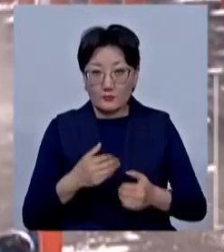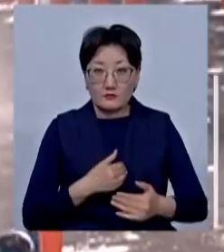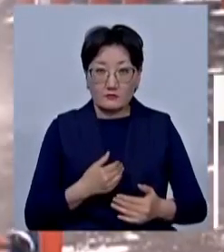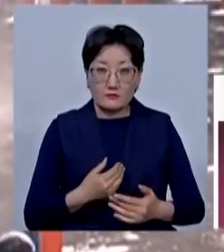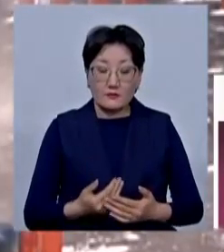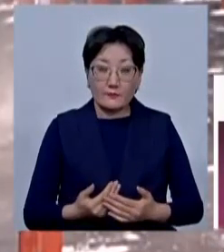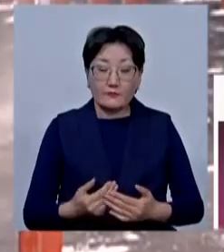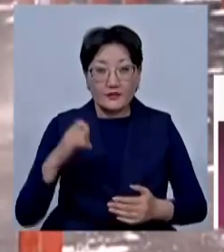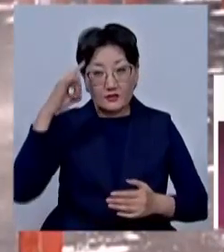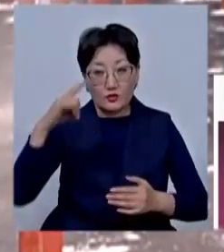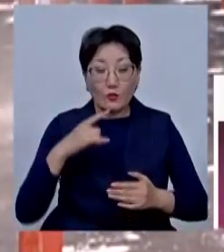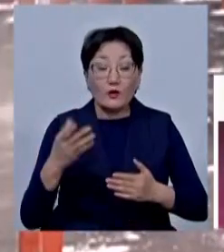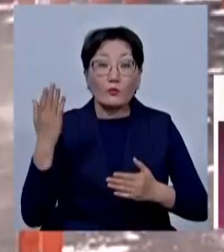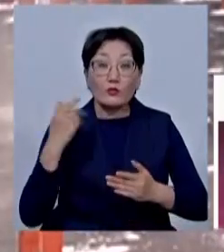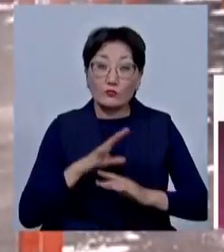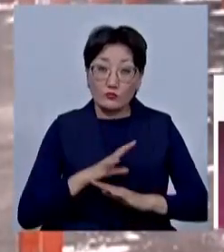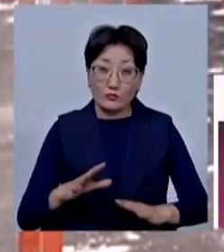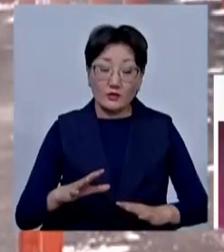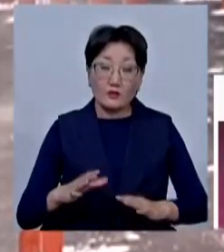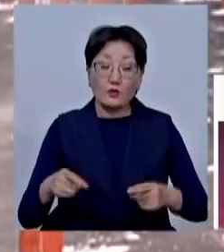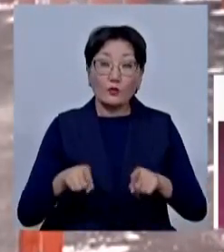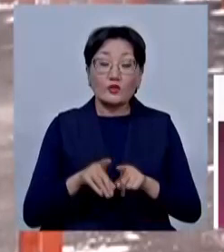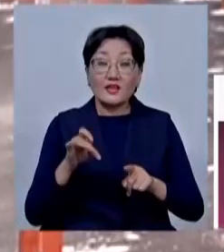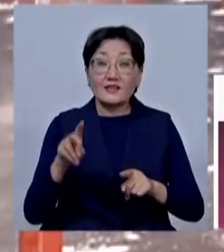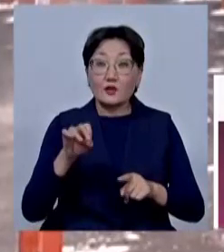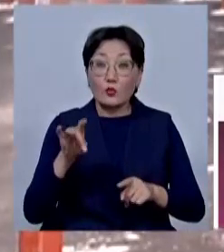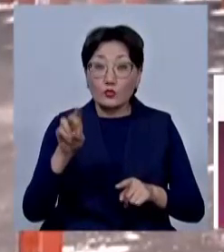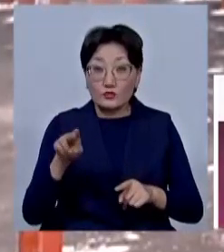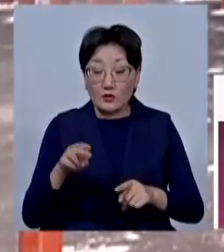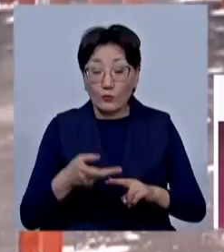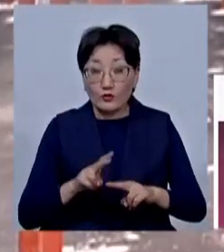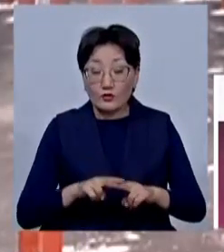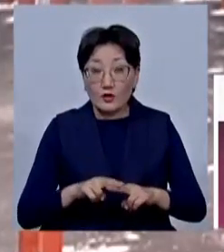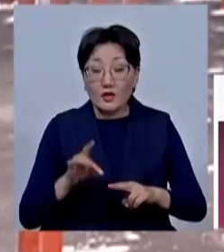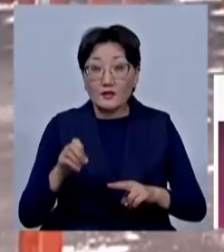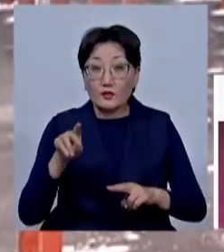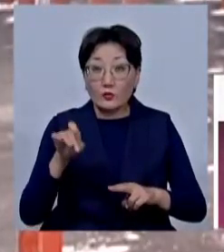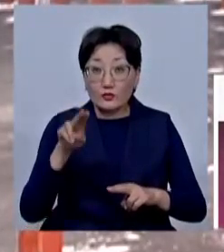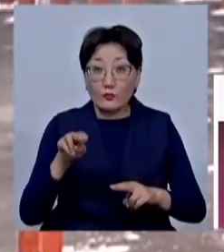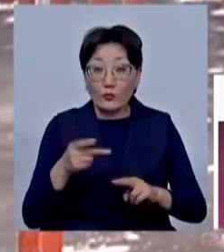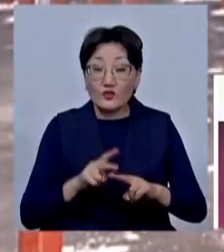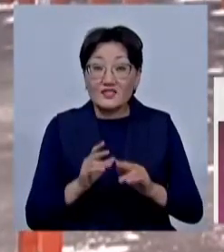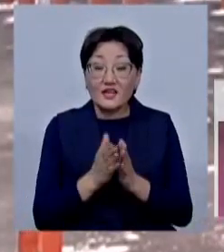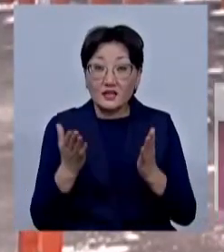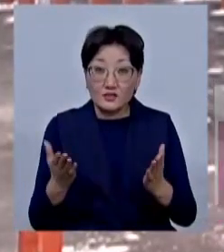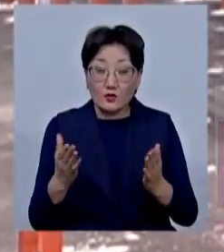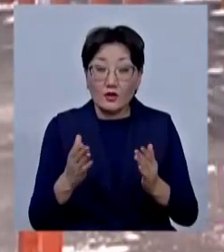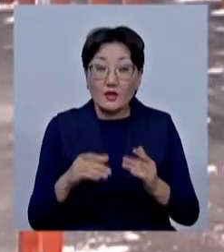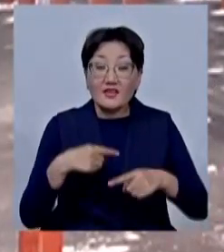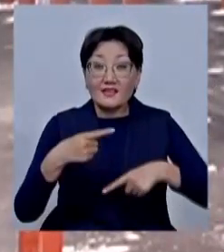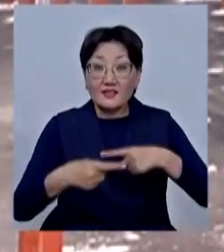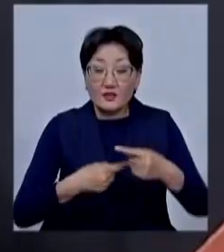ол Қазақстанда бұрын болмаған ондай рекорд. Сондықтан енді бұл рекорд біздің Қазақстан рекордтар кітабының